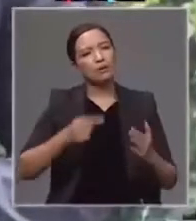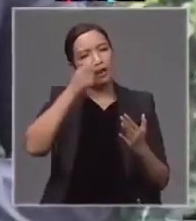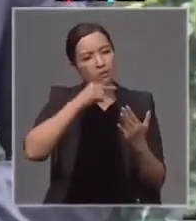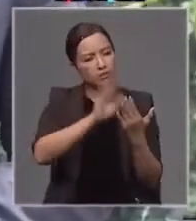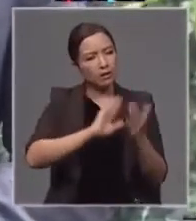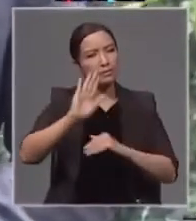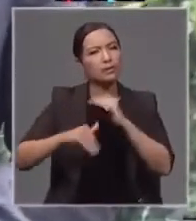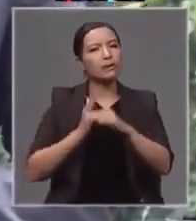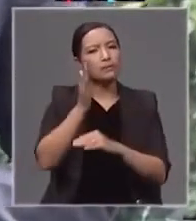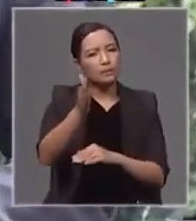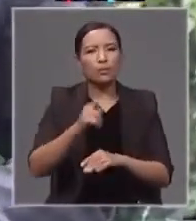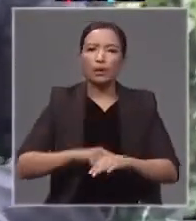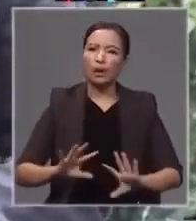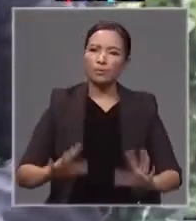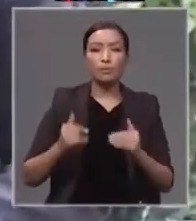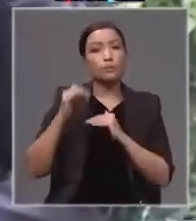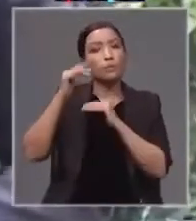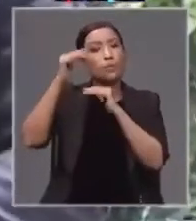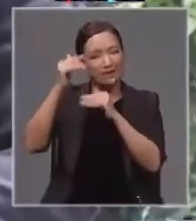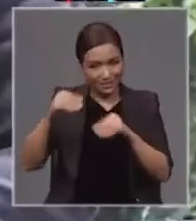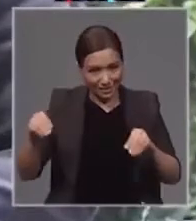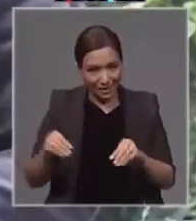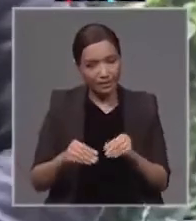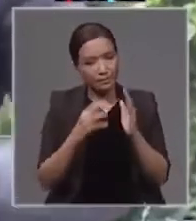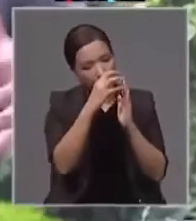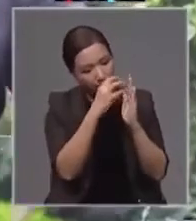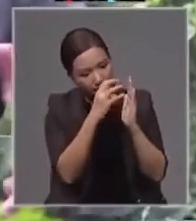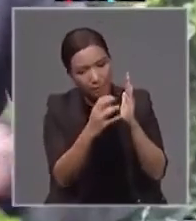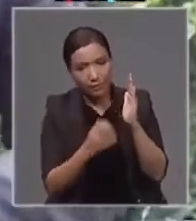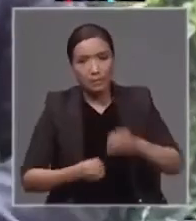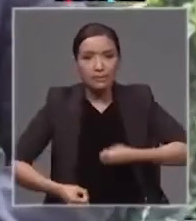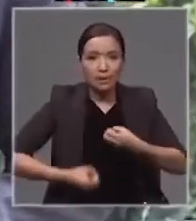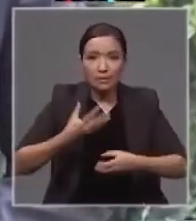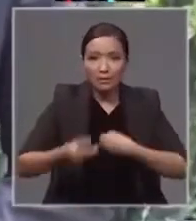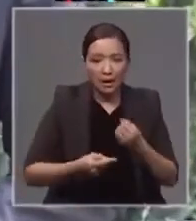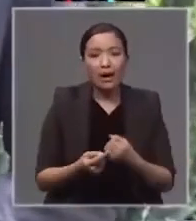นะครับหวังเป็นอย่างยิ่งนะครับว่าเวทีที่กำลังจะเกิดขึ้นนี้จะเป็นพื้นที่ใน